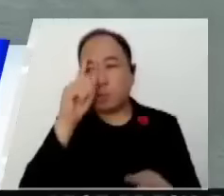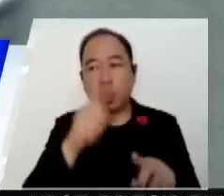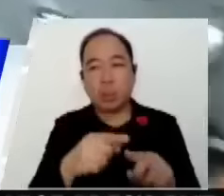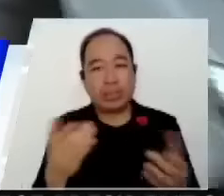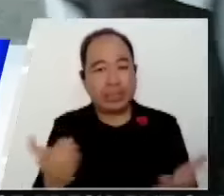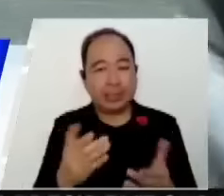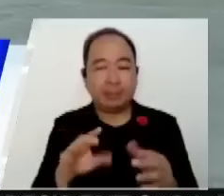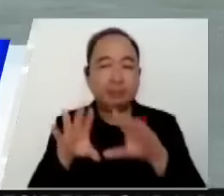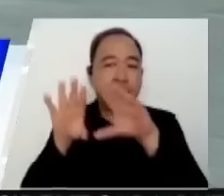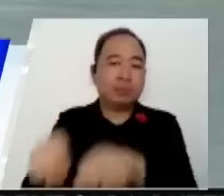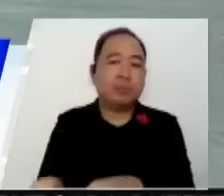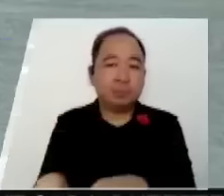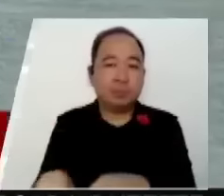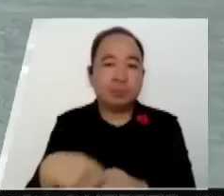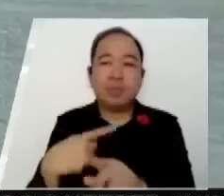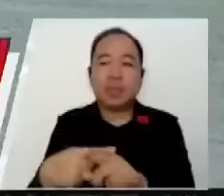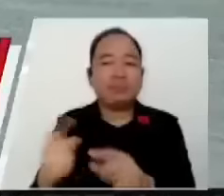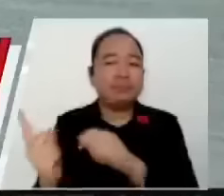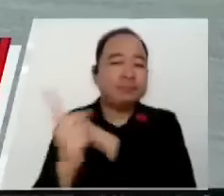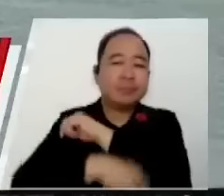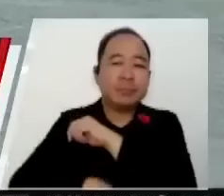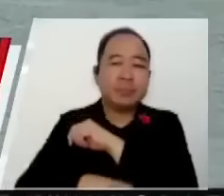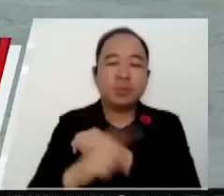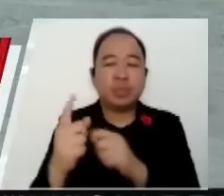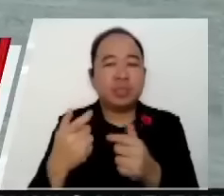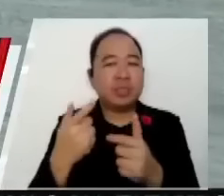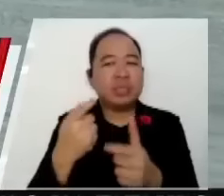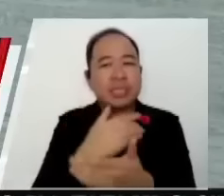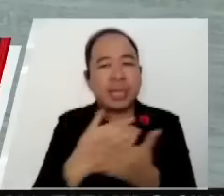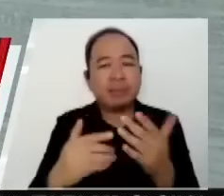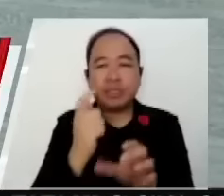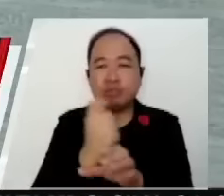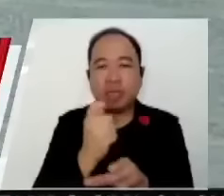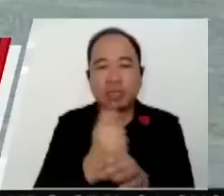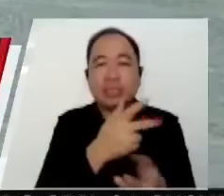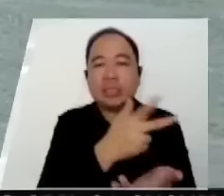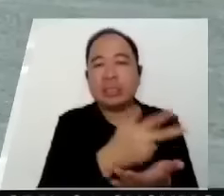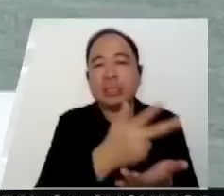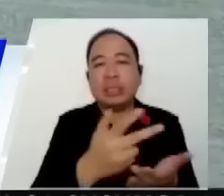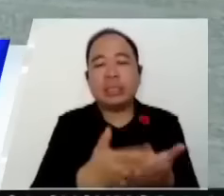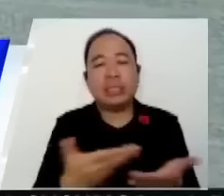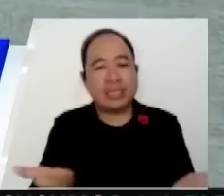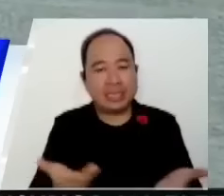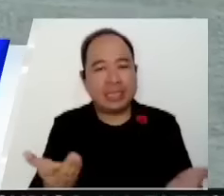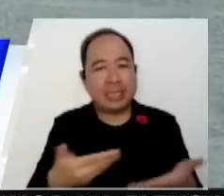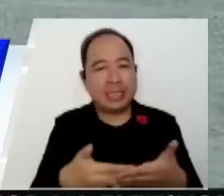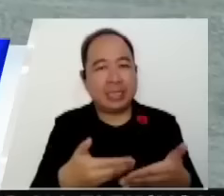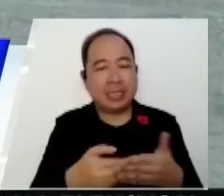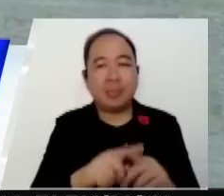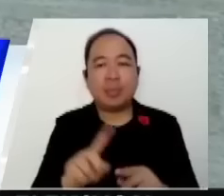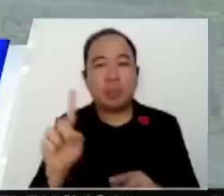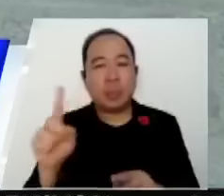at atiketan yung mga trailer truck driver na nakahambalang dito sa gilid ng kalsada. Pero yung isa sa mga driver ay tila minalas dahil